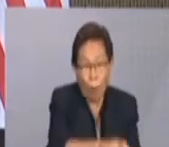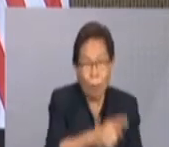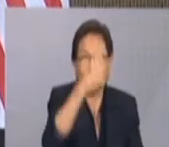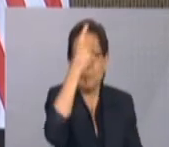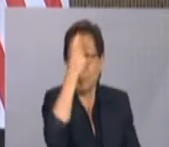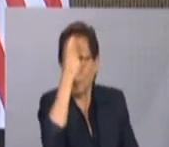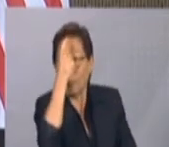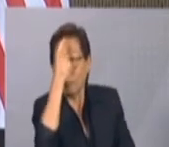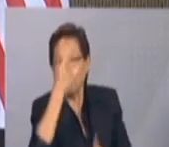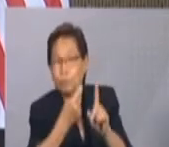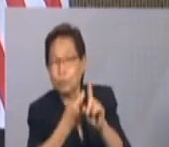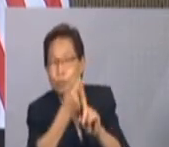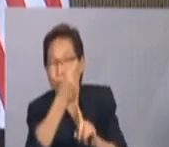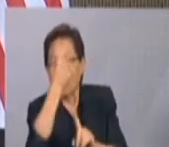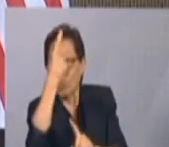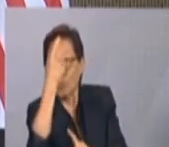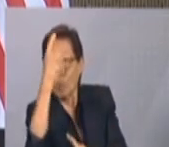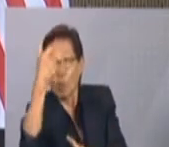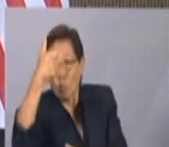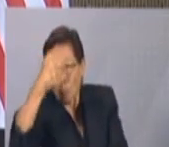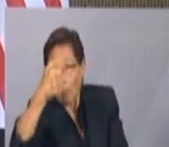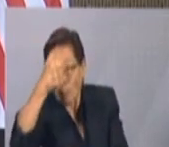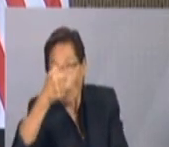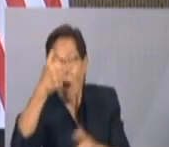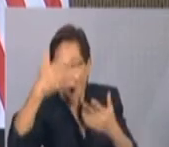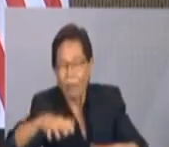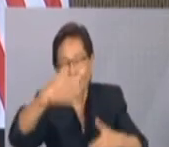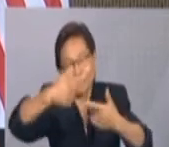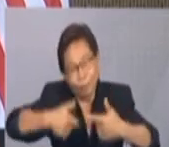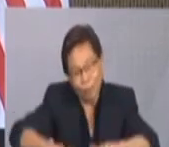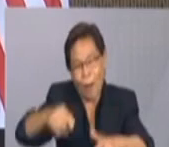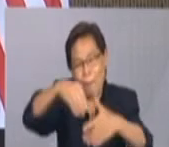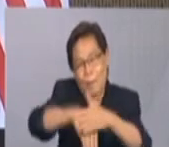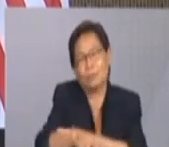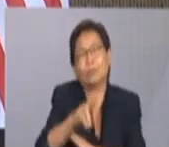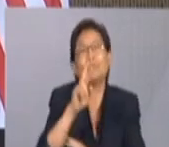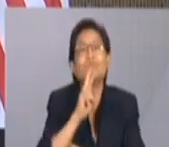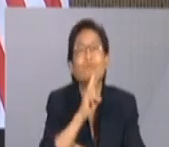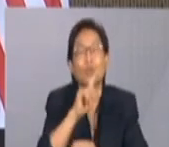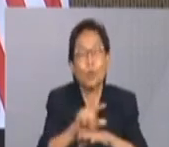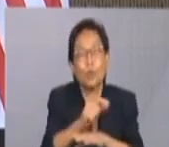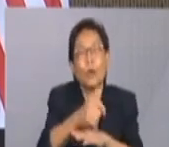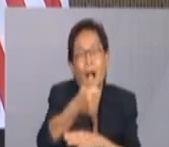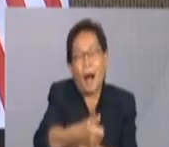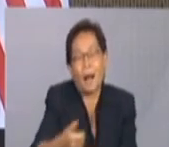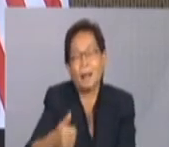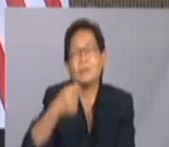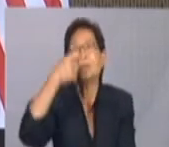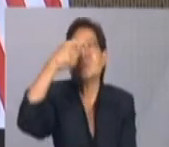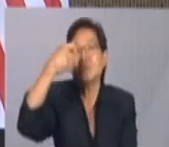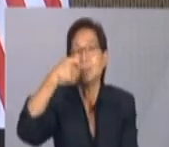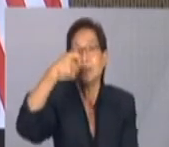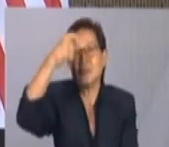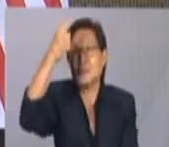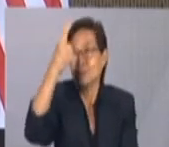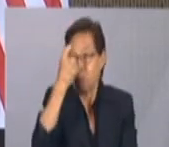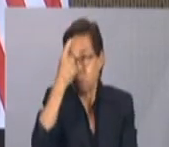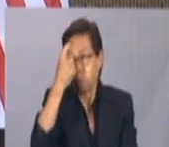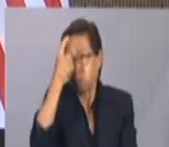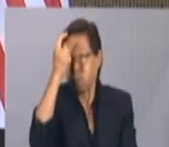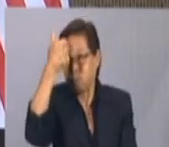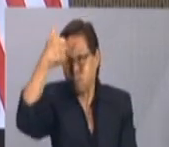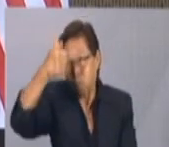sebelum dia dibenarkan masuk ke restoran boleh guna alat pengimbas suhu yang sesuai